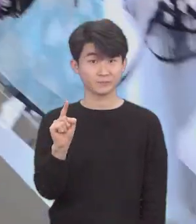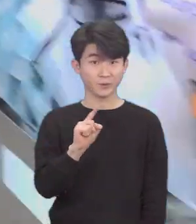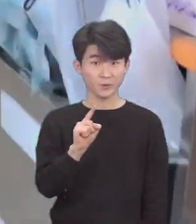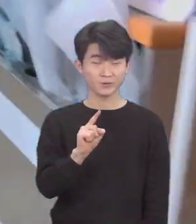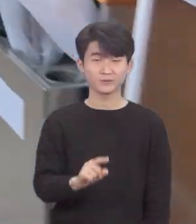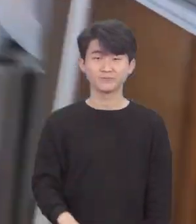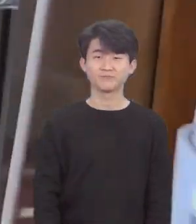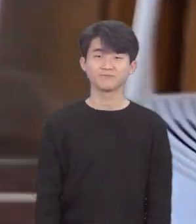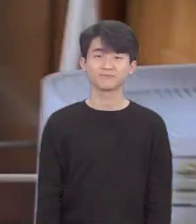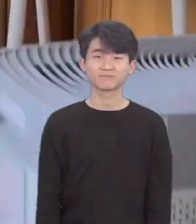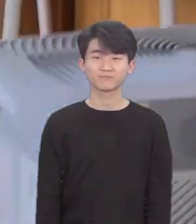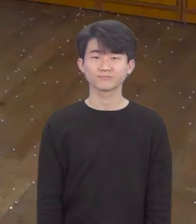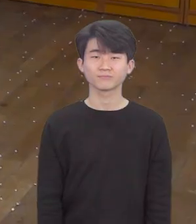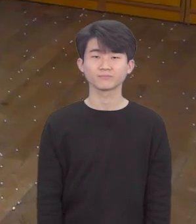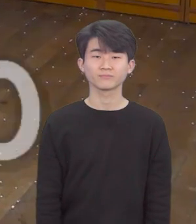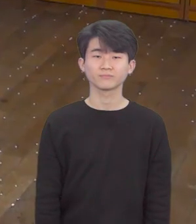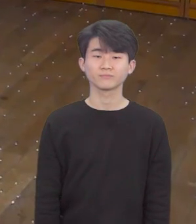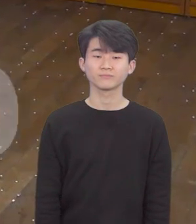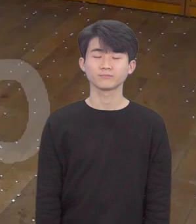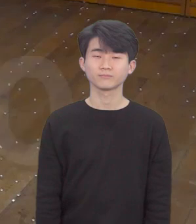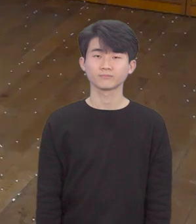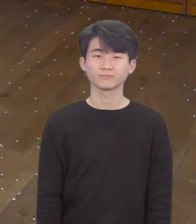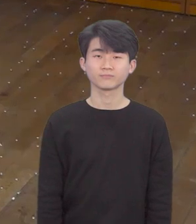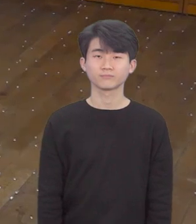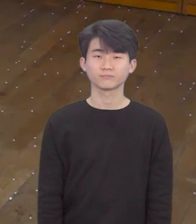하러 가자. 그래.